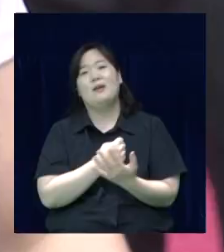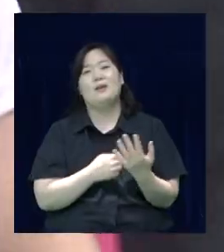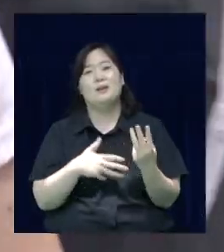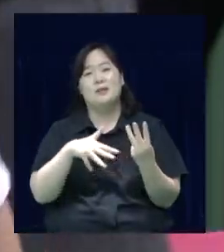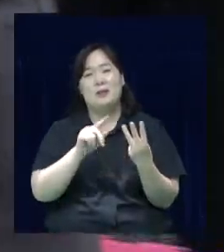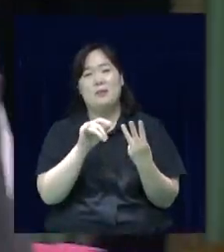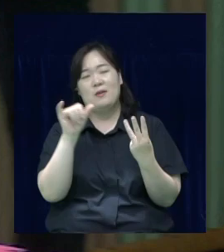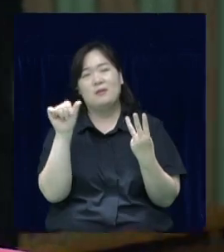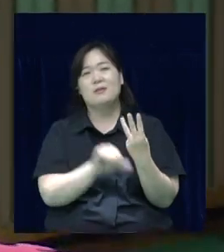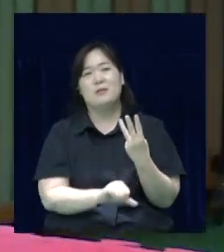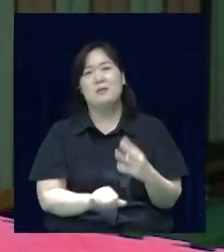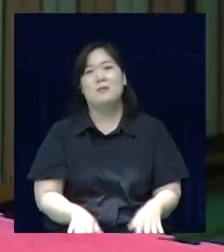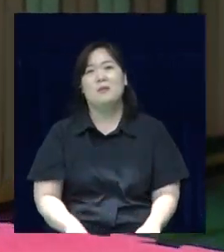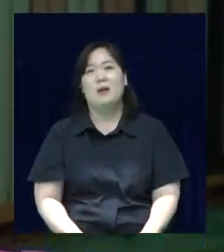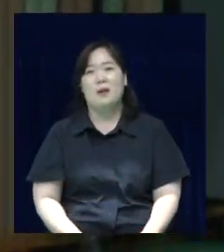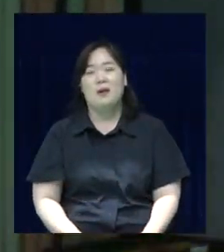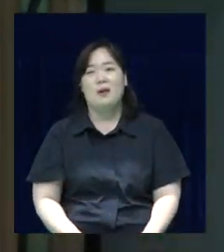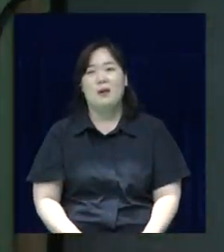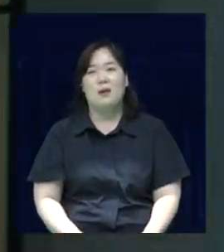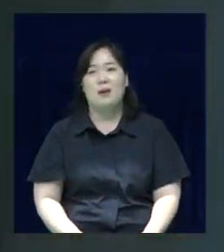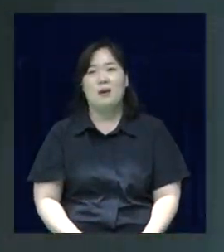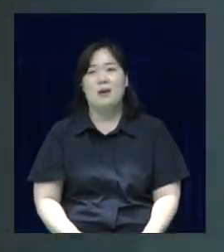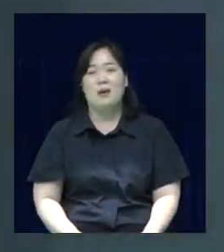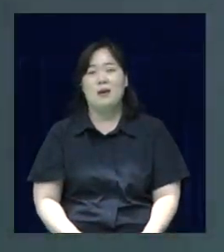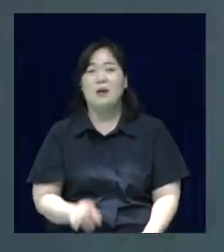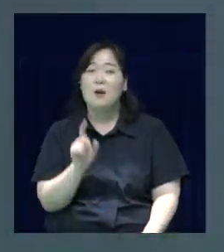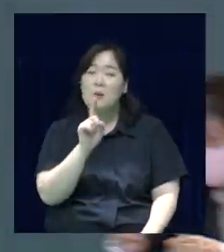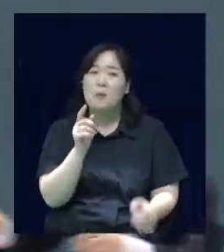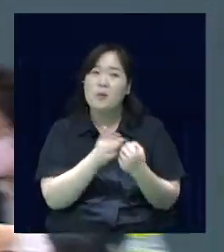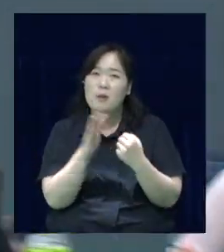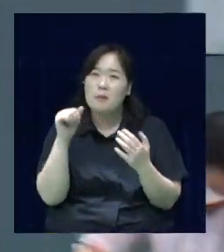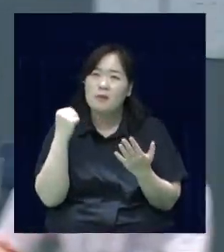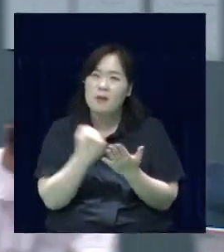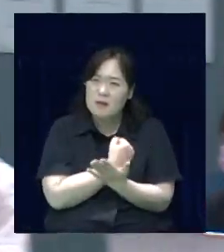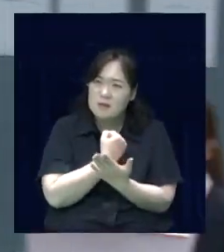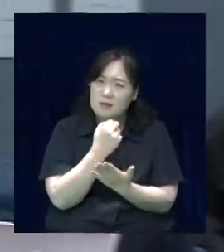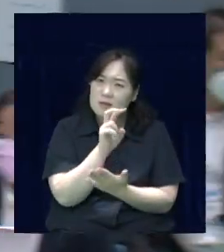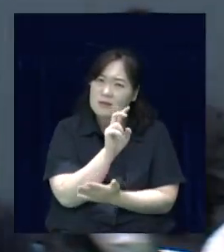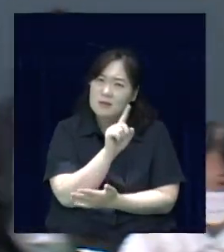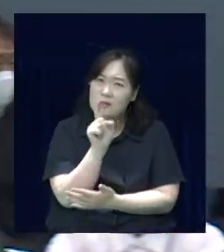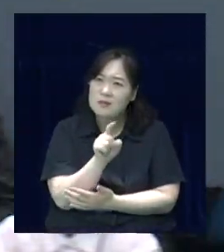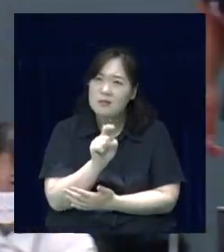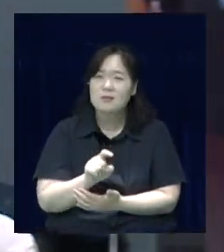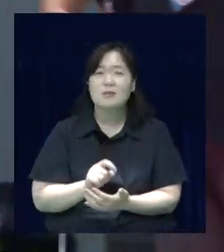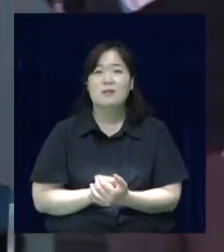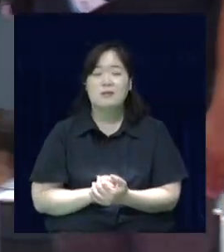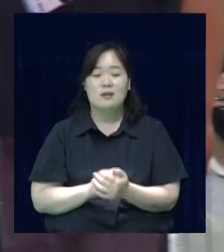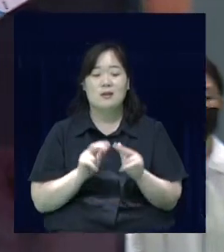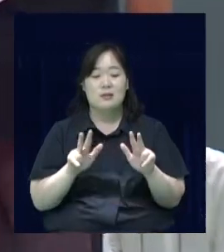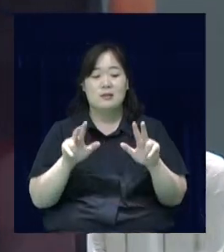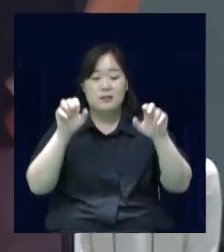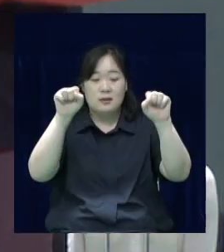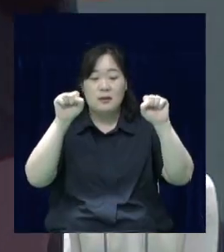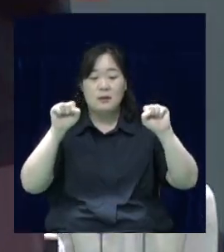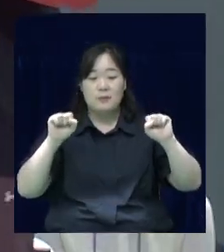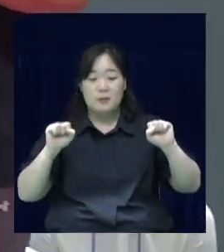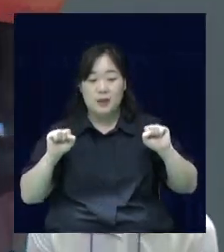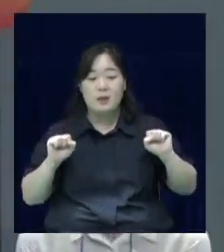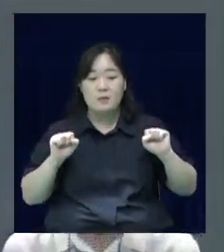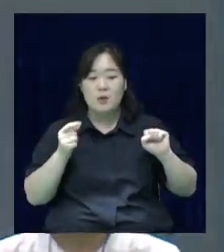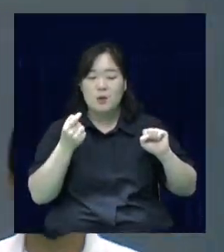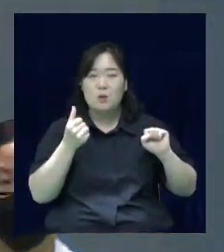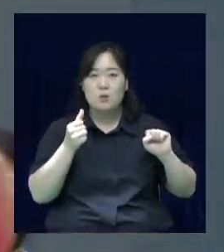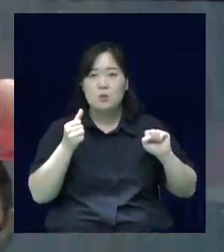실패를 선언했었고 위원님께서도 약간의 아쉬움을 나타냈었는데 어떤 부분이 아쉬웠어요? 지금 그 바가 하향하면서 내려오면서 네.